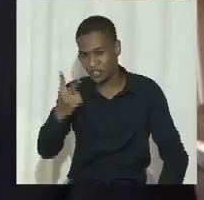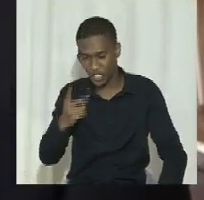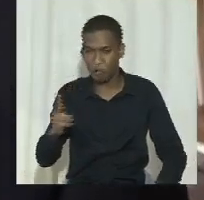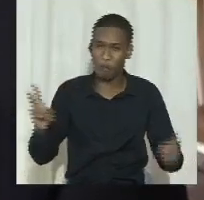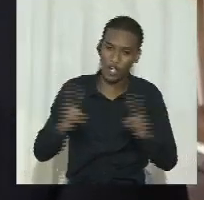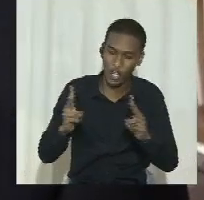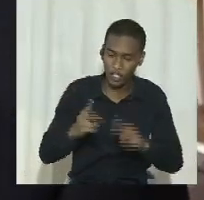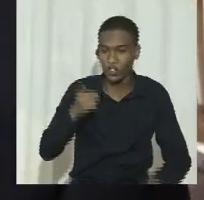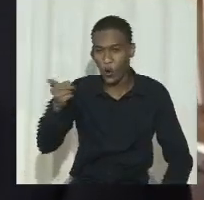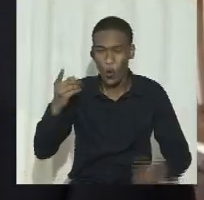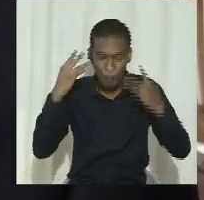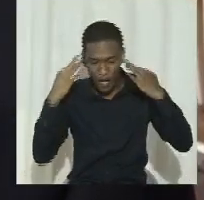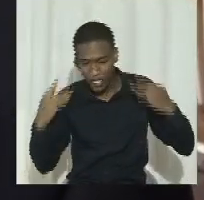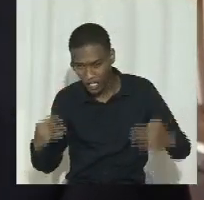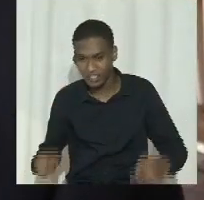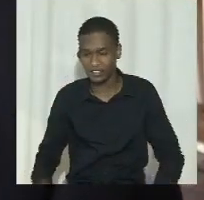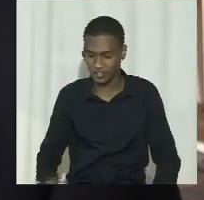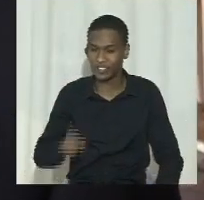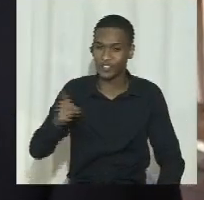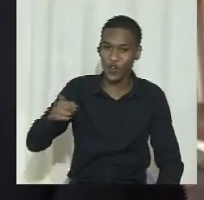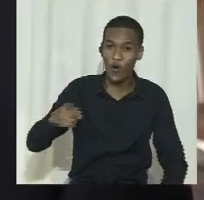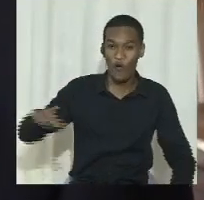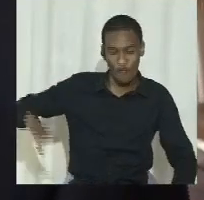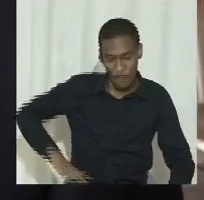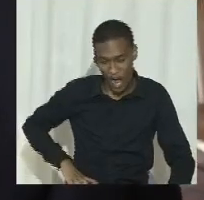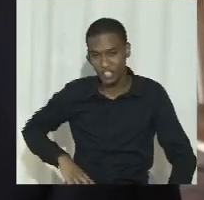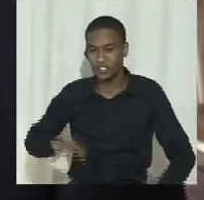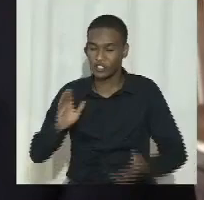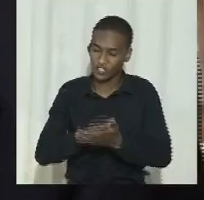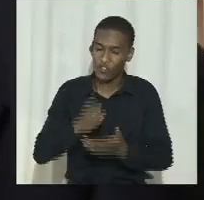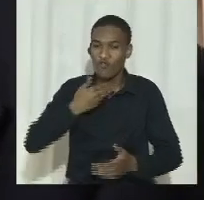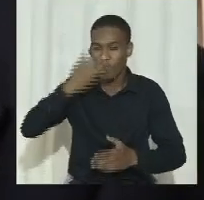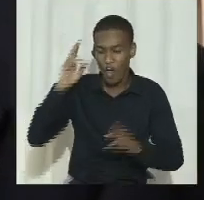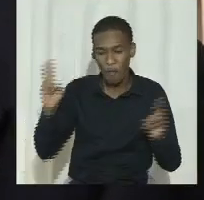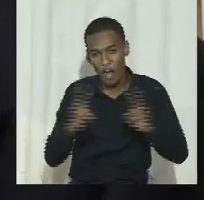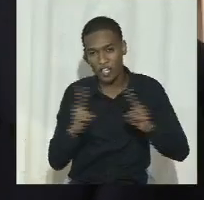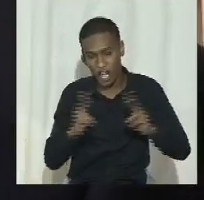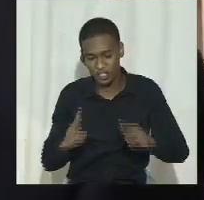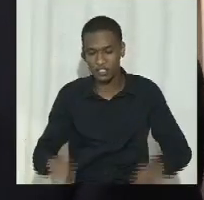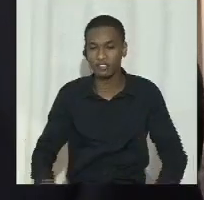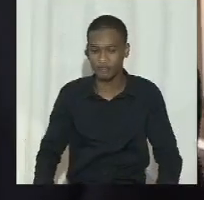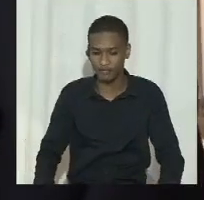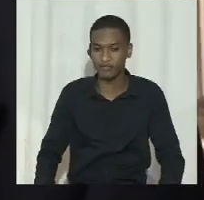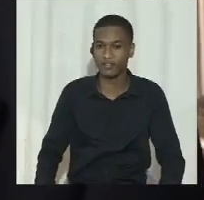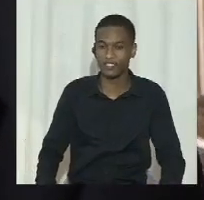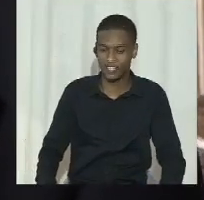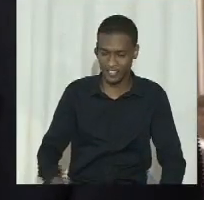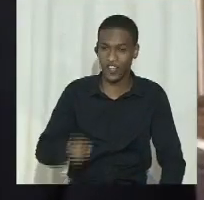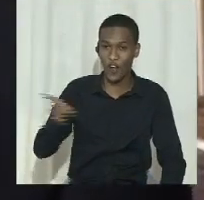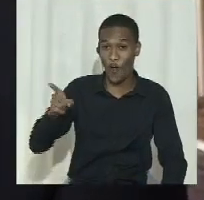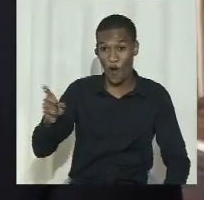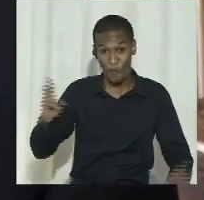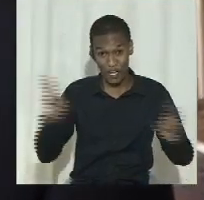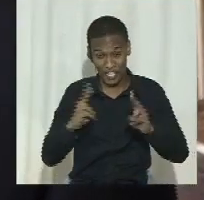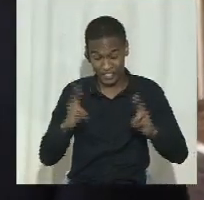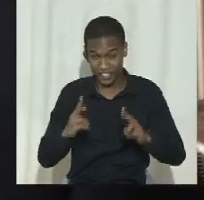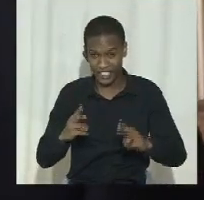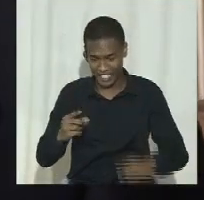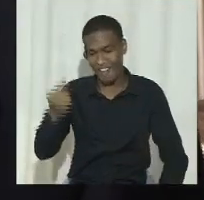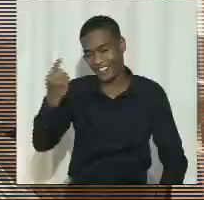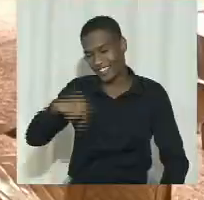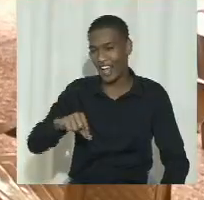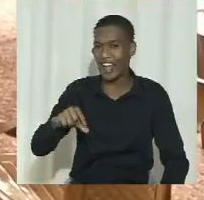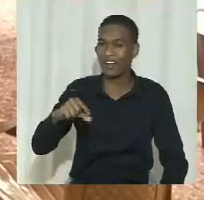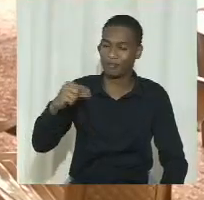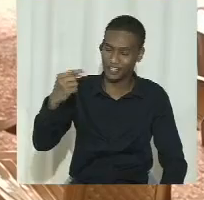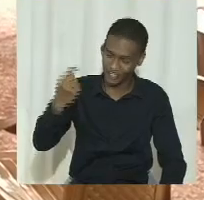ny salina ankoatran'ny mpanambady anankiroa sy ny vavolombelona roa. Folo ihany manatrika hitantsika teo fa tsy ampy folo ny mpanatrina satria fantatry zareo